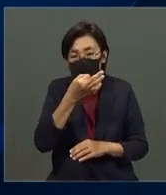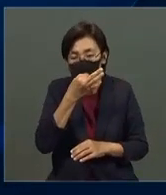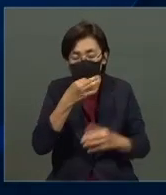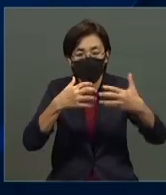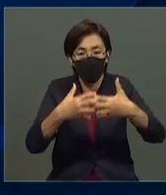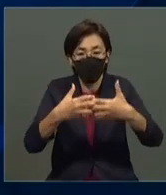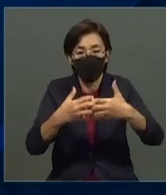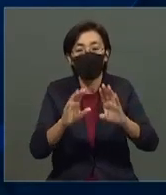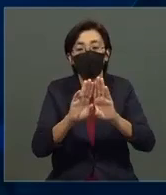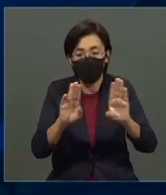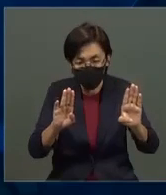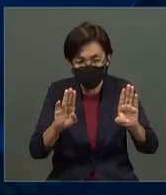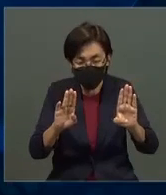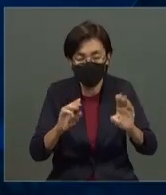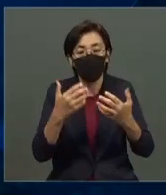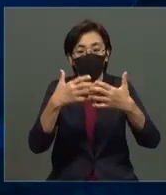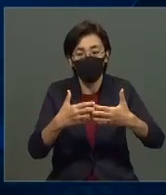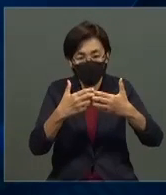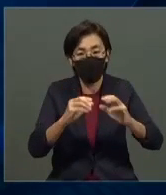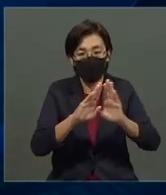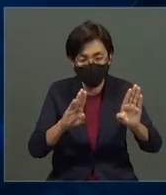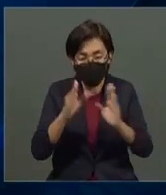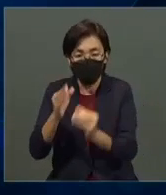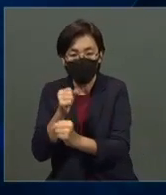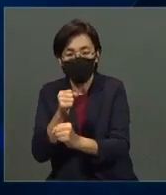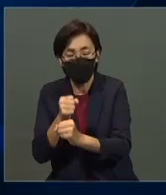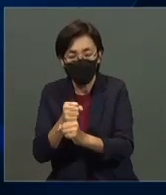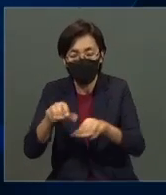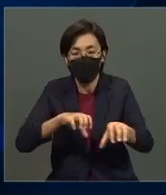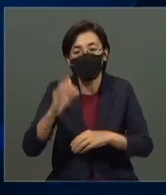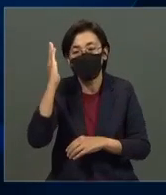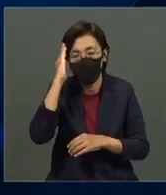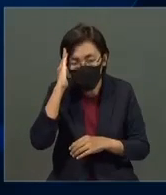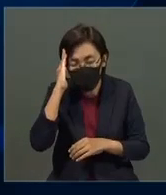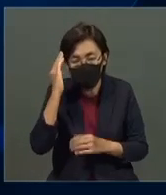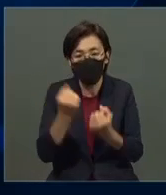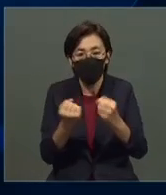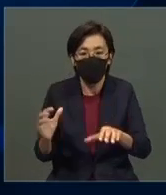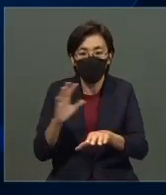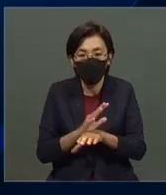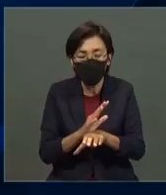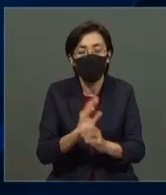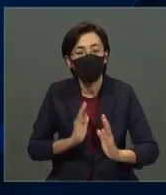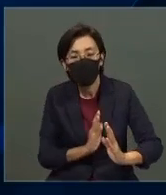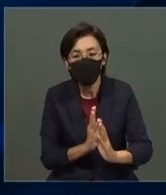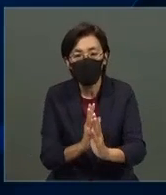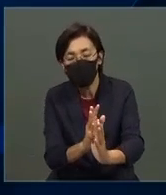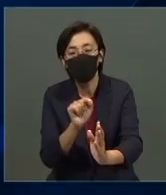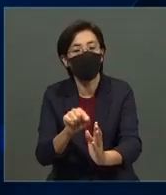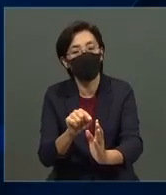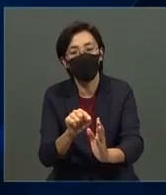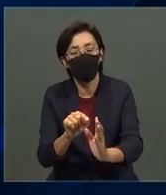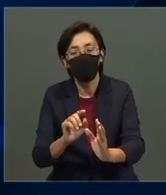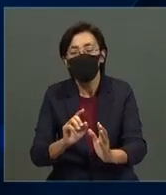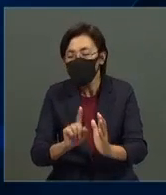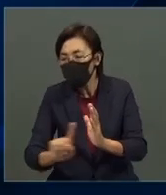านยังเปิดอยู่แต่ว่าให้คนงานเนี่ยจากที่พักนั่งรถมาแล้วเดินแถวมาเข้าไปโรงงานไม่ต้องไปแว